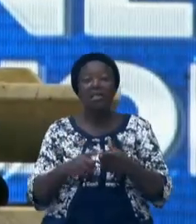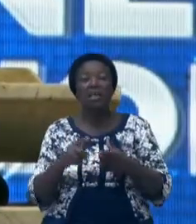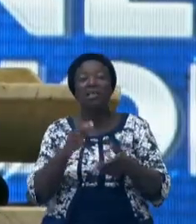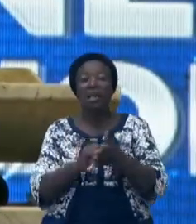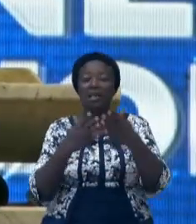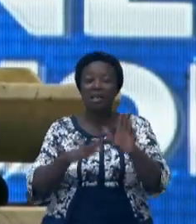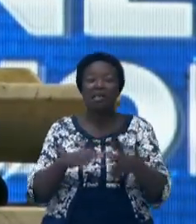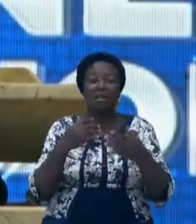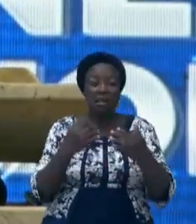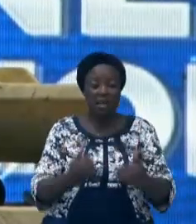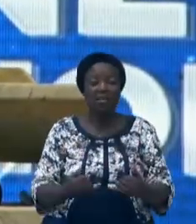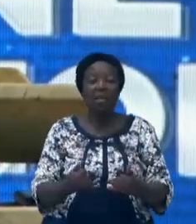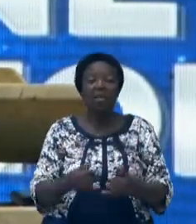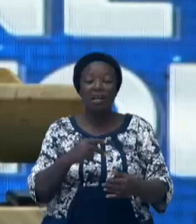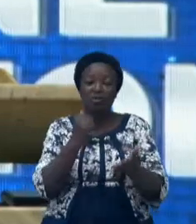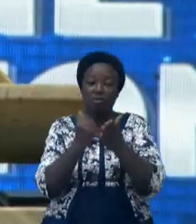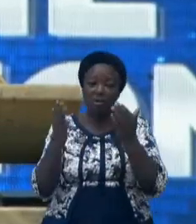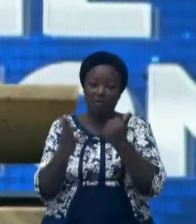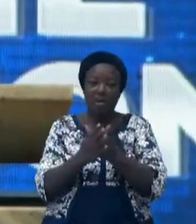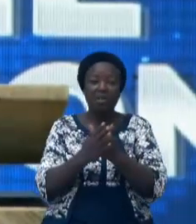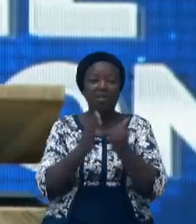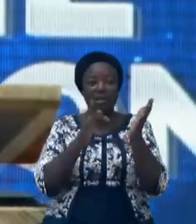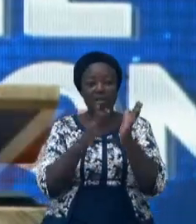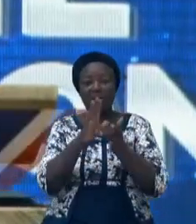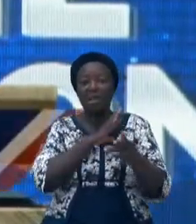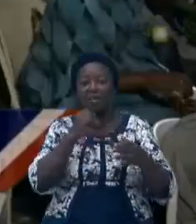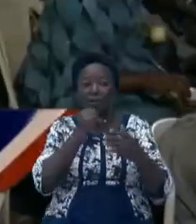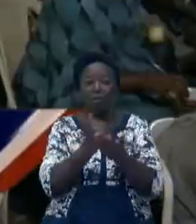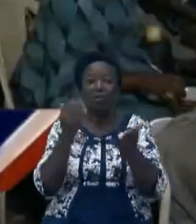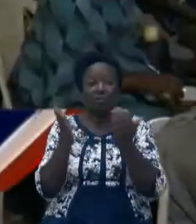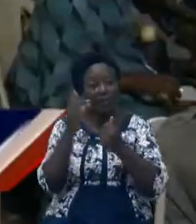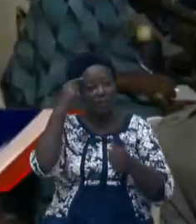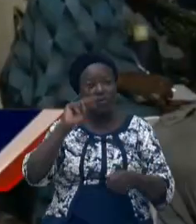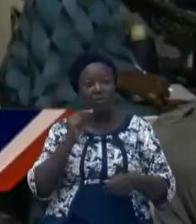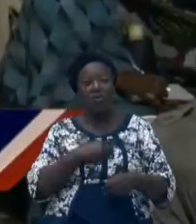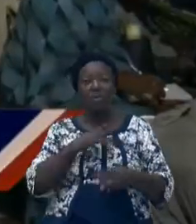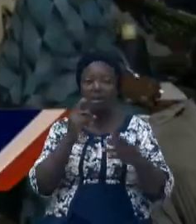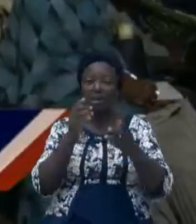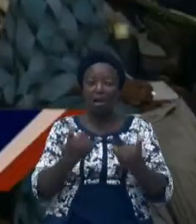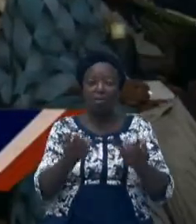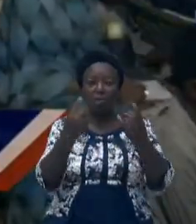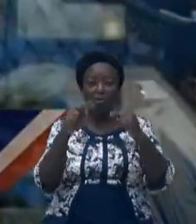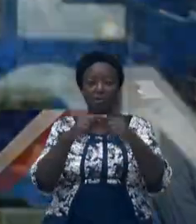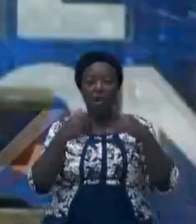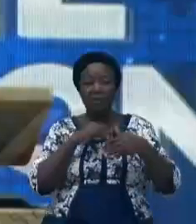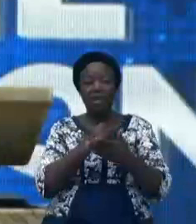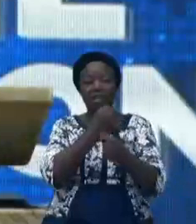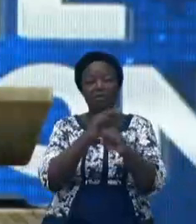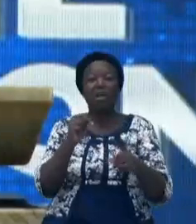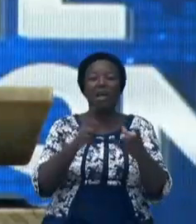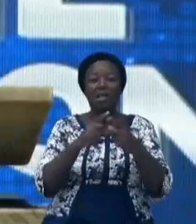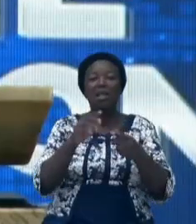accompli tu peux maintenant à venir pour avoir le salue ensuite deuxièmement